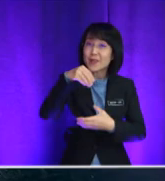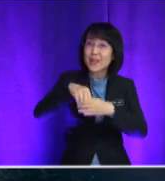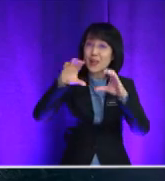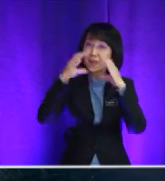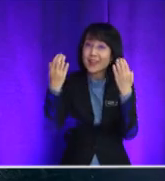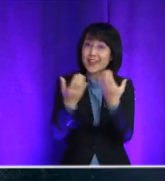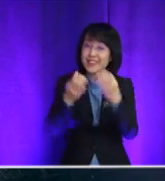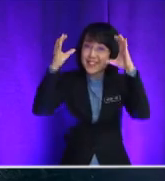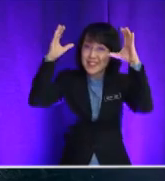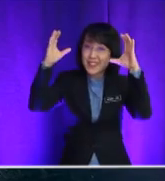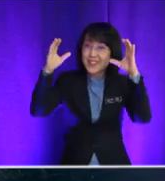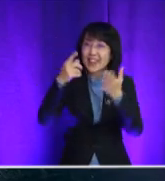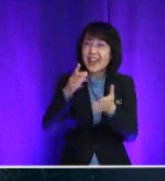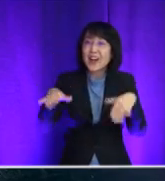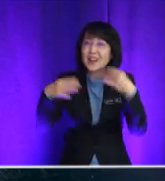bagaimana